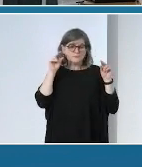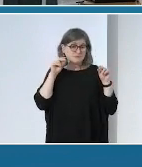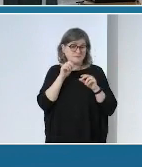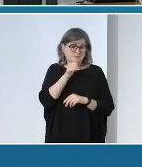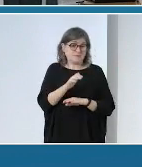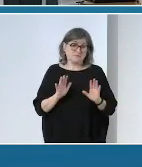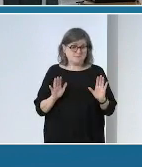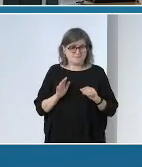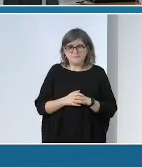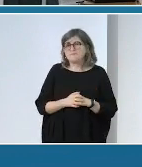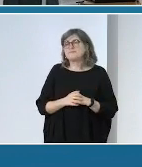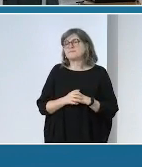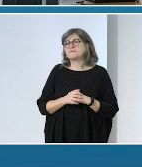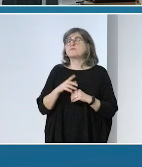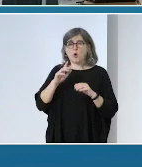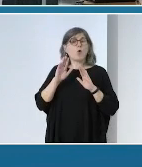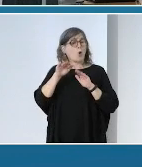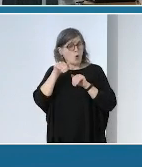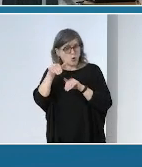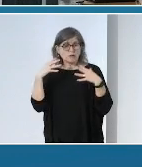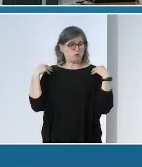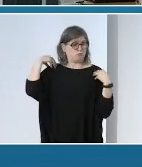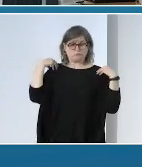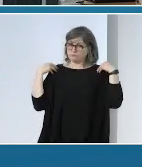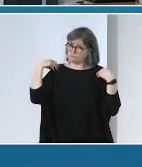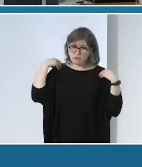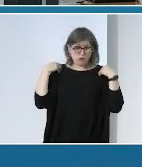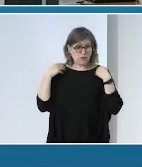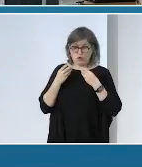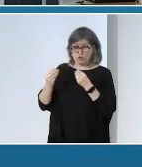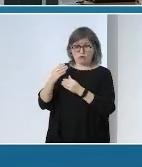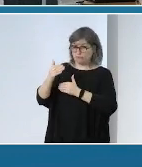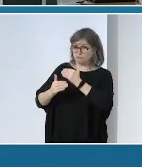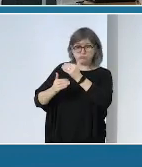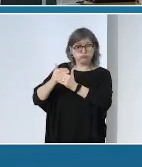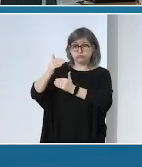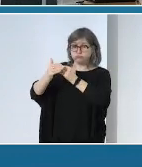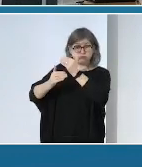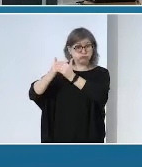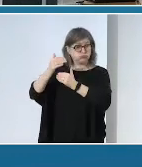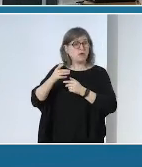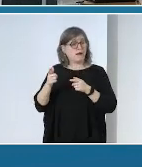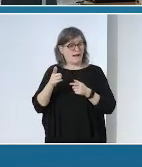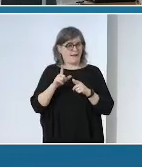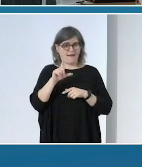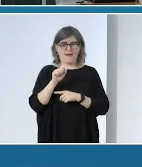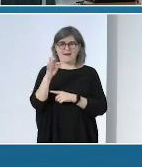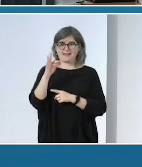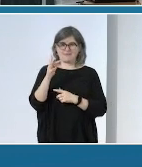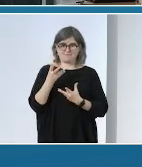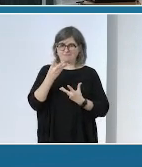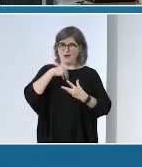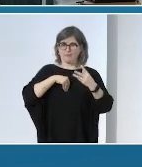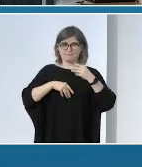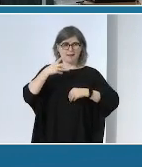la psychomote, elle continue à faire des progrès, et tout au long de l'année, elle va développer sa LSF, mais aussi ses capacités